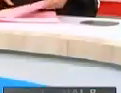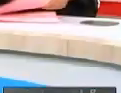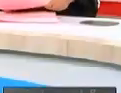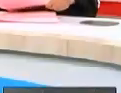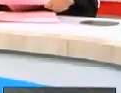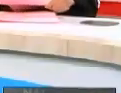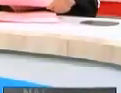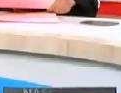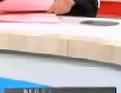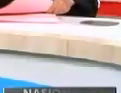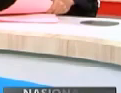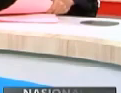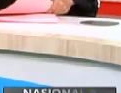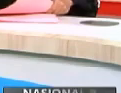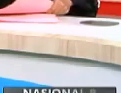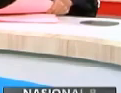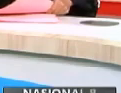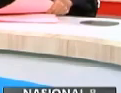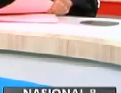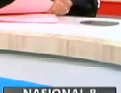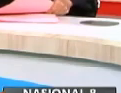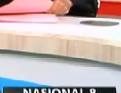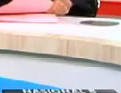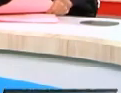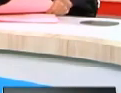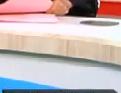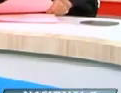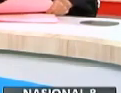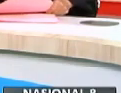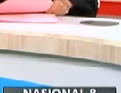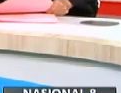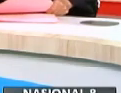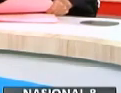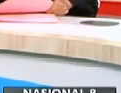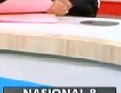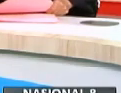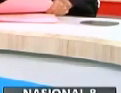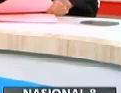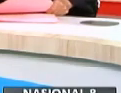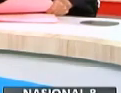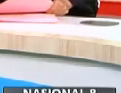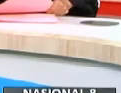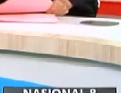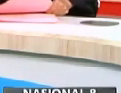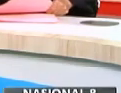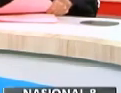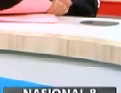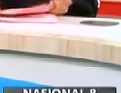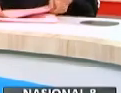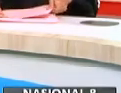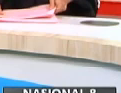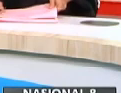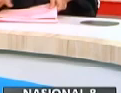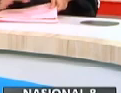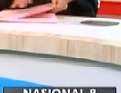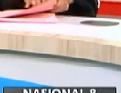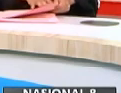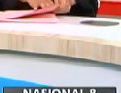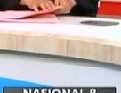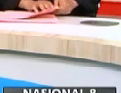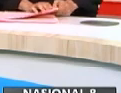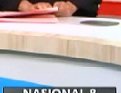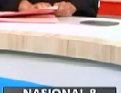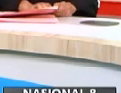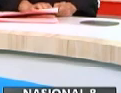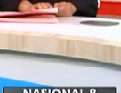jambul baik N8 29 julai berakhir di sini terus bersama kami di tv1 dan best 510 menyusul